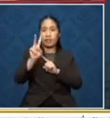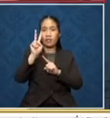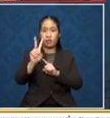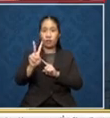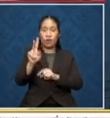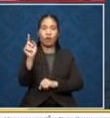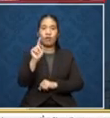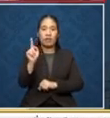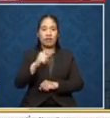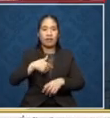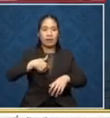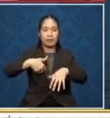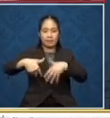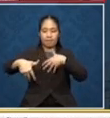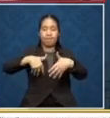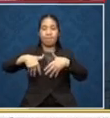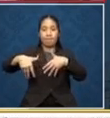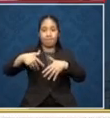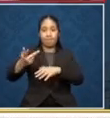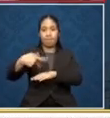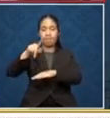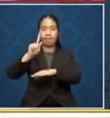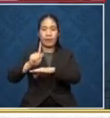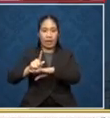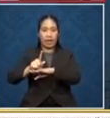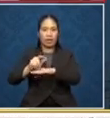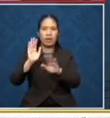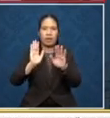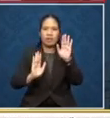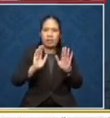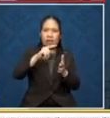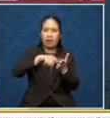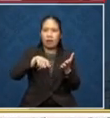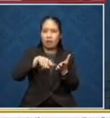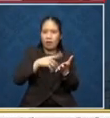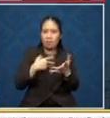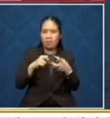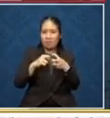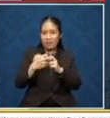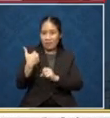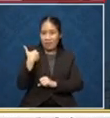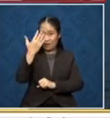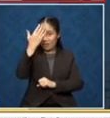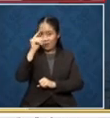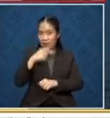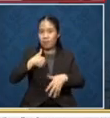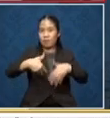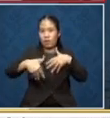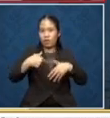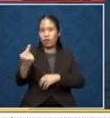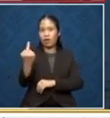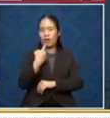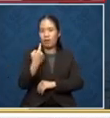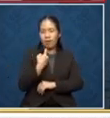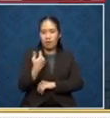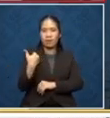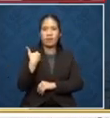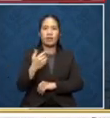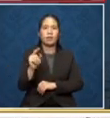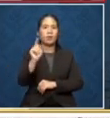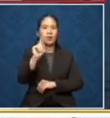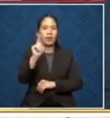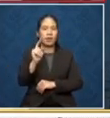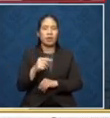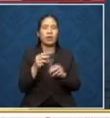ตั้งประธานชุมชนในเขตเทศบาลนครนนทบุรีมีปัญหาประชาชนร้องเรียนมายังดิฉันว่าระยะเวลาในการ